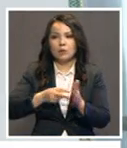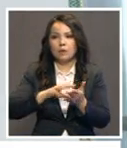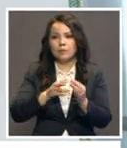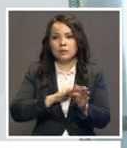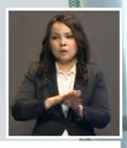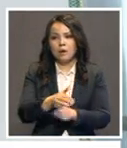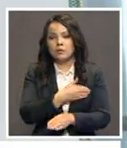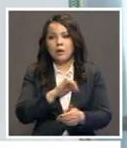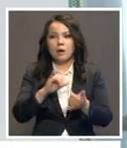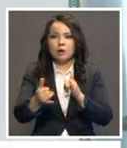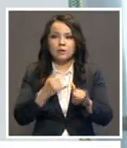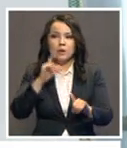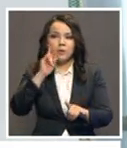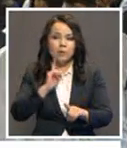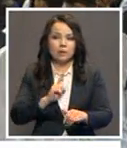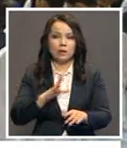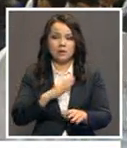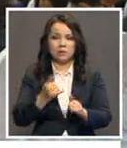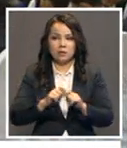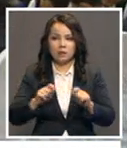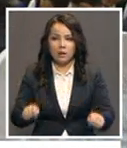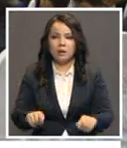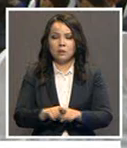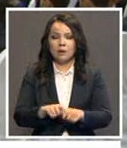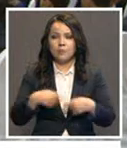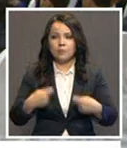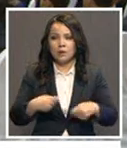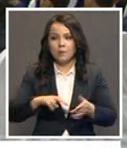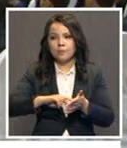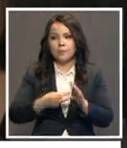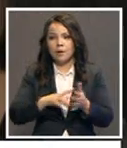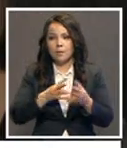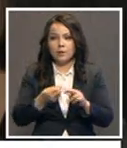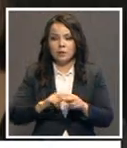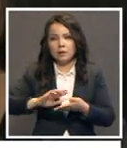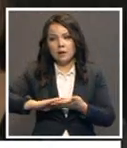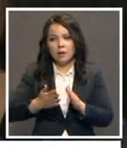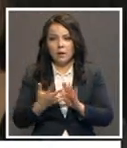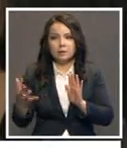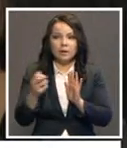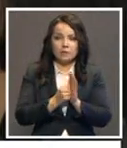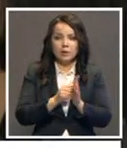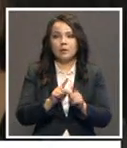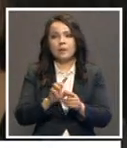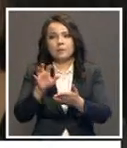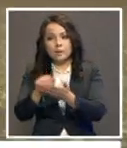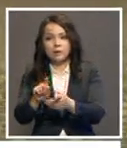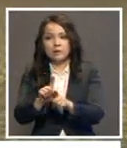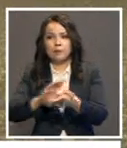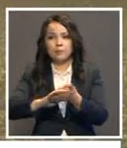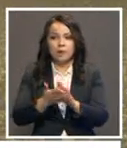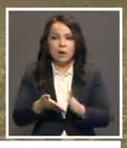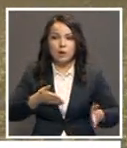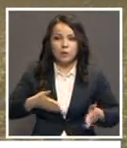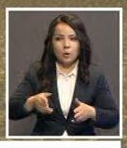келді. Алыс-берісті молайту үшін барыс-келіске жағдай жасау қажет. Қазір Кендірілден Түркменстанның шекарасына дейінгі 164 шақырым автожол